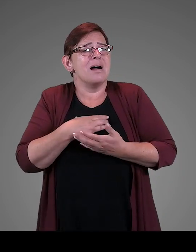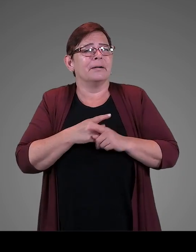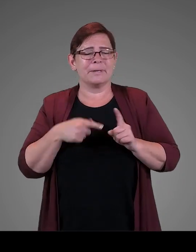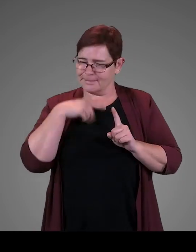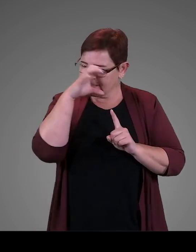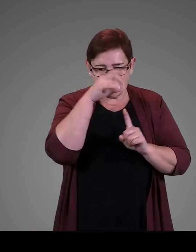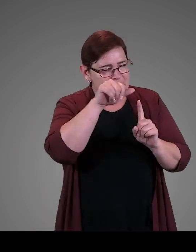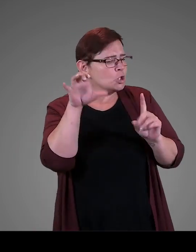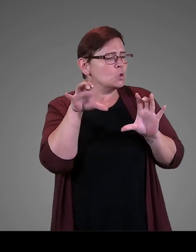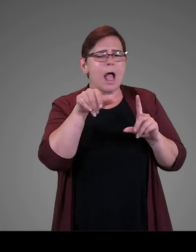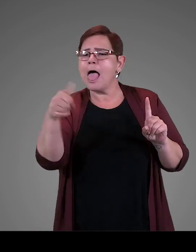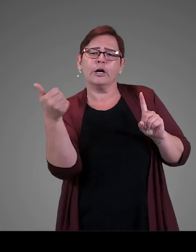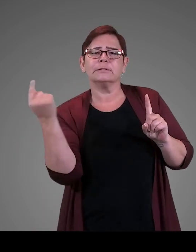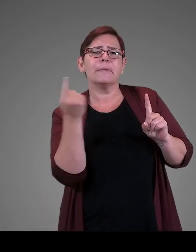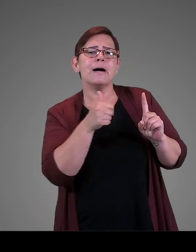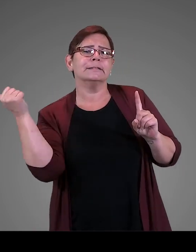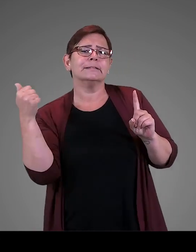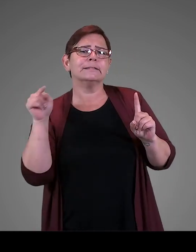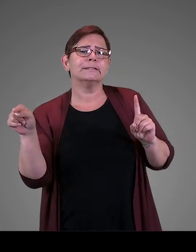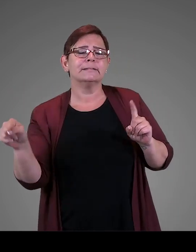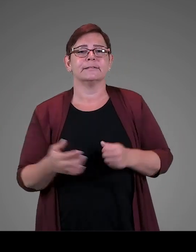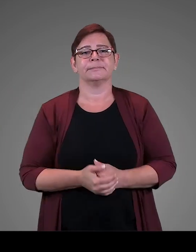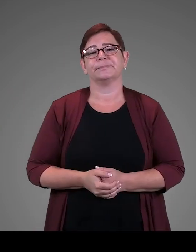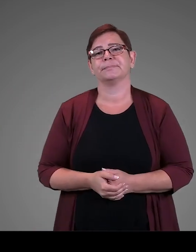à un certain idéalisme.